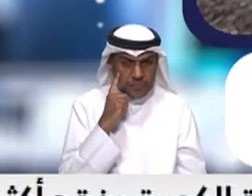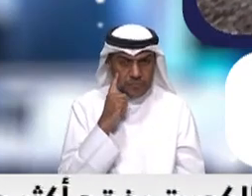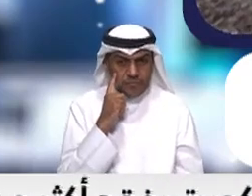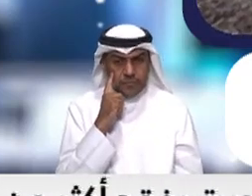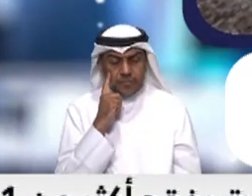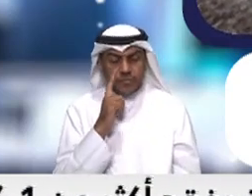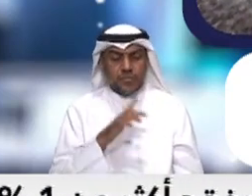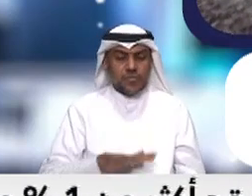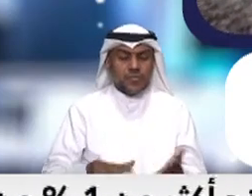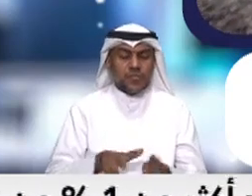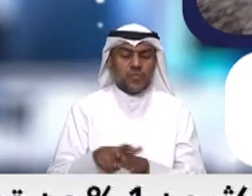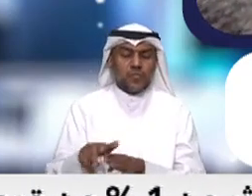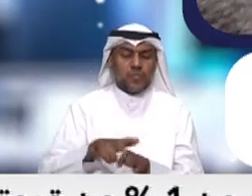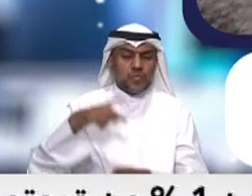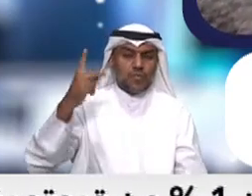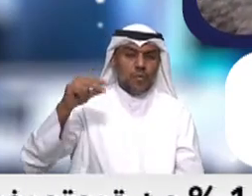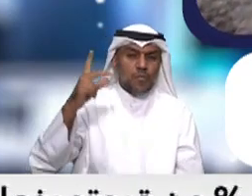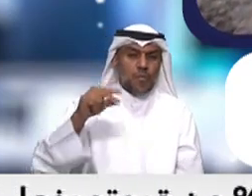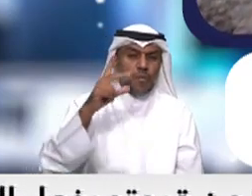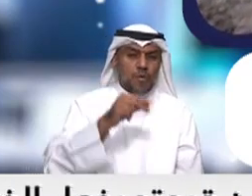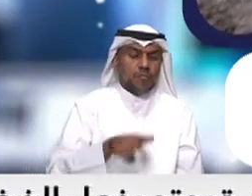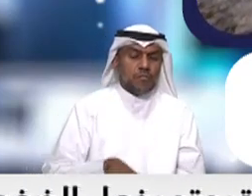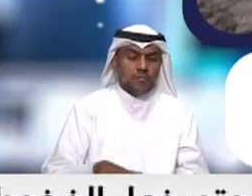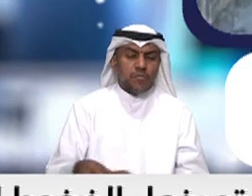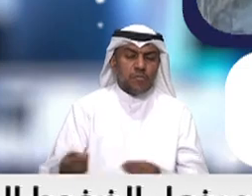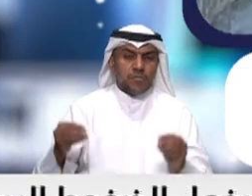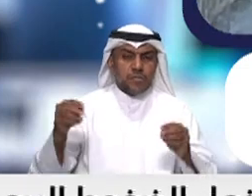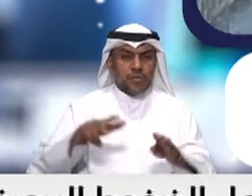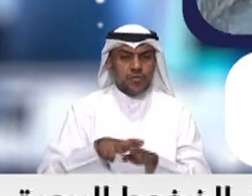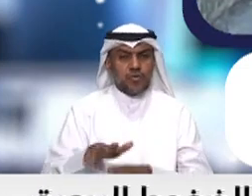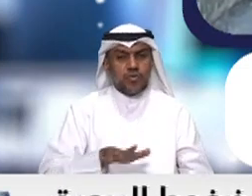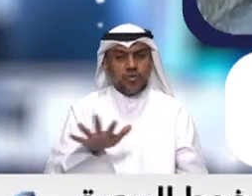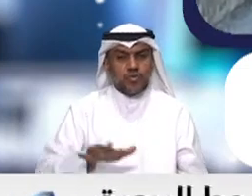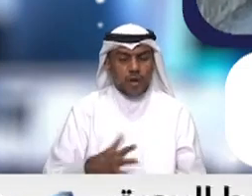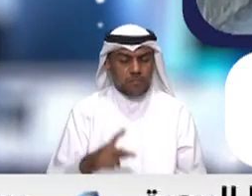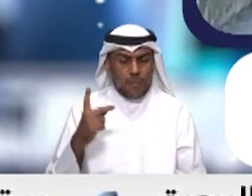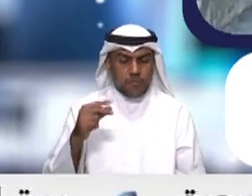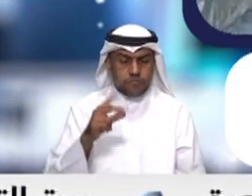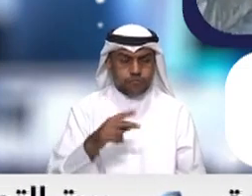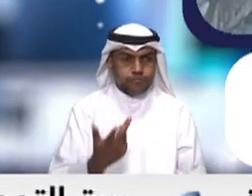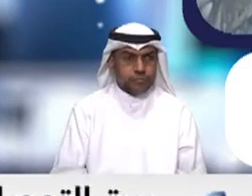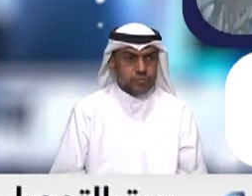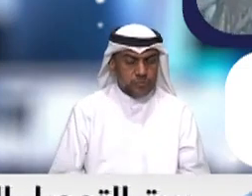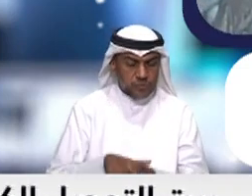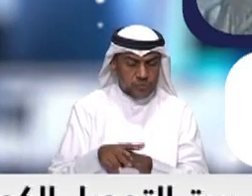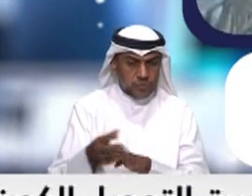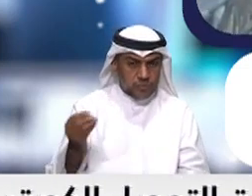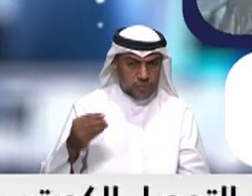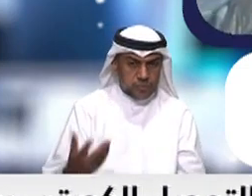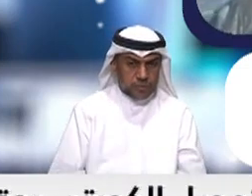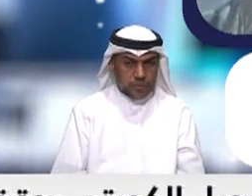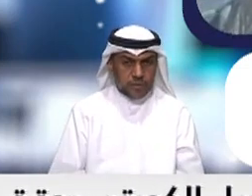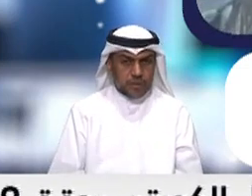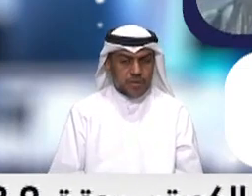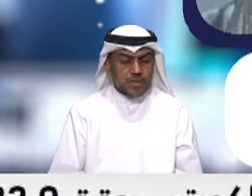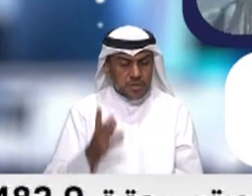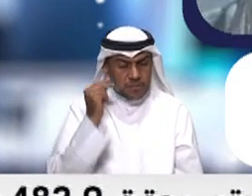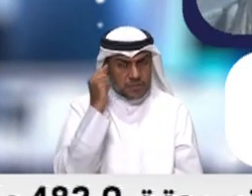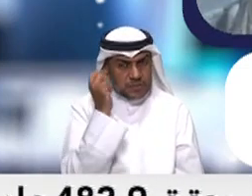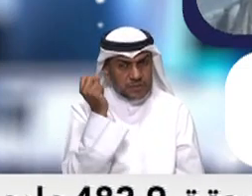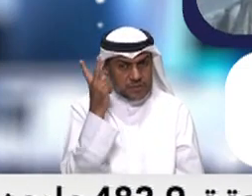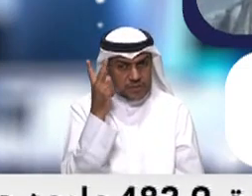وتدميرا في ضد الشعب الفلسطيني في غزة، طرحت مطالب أخرى.